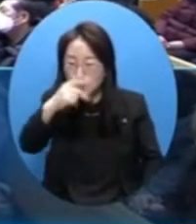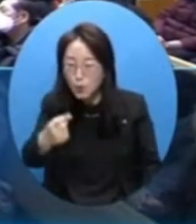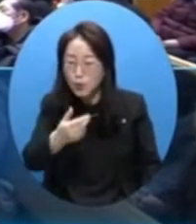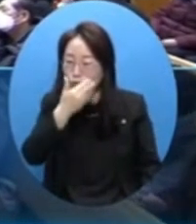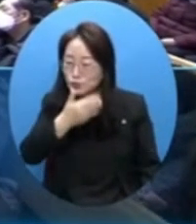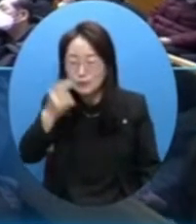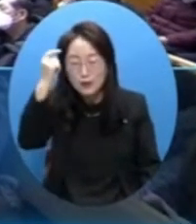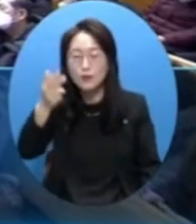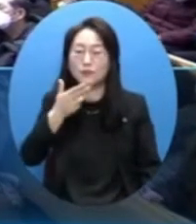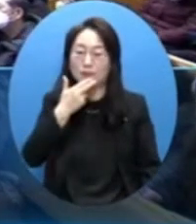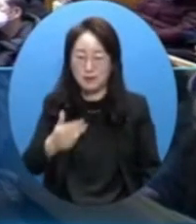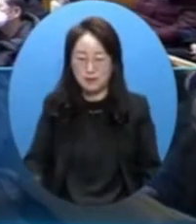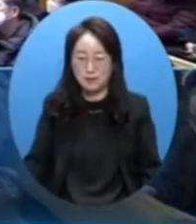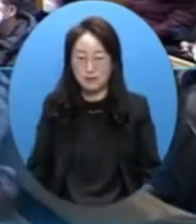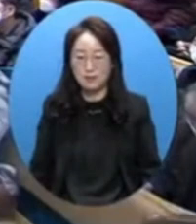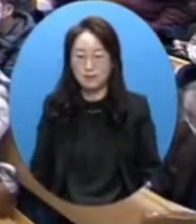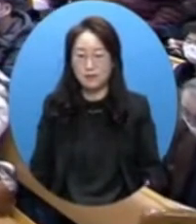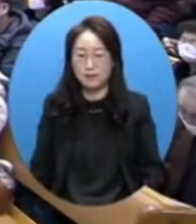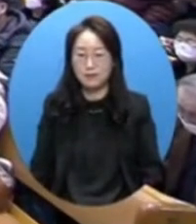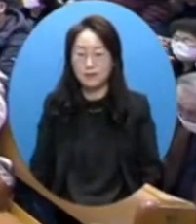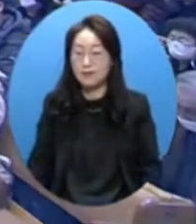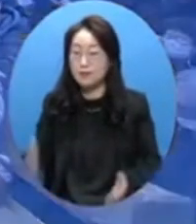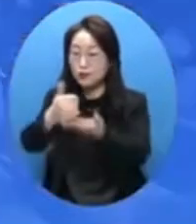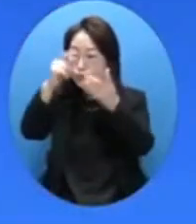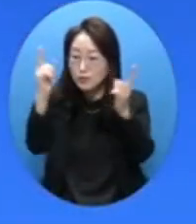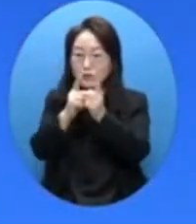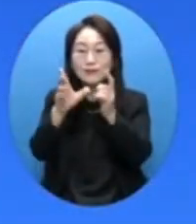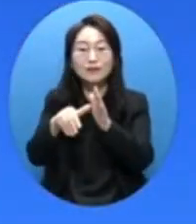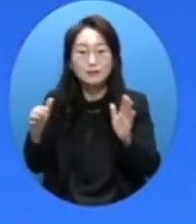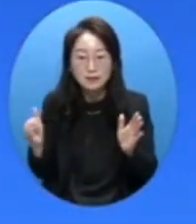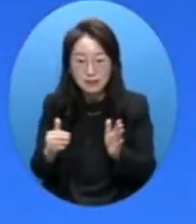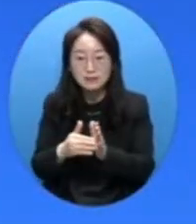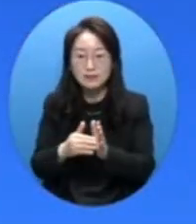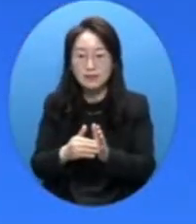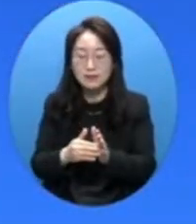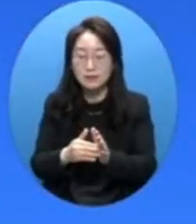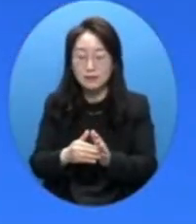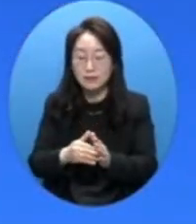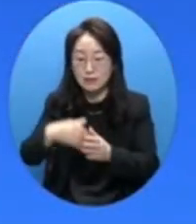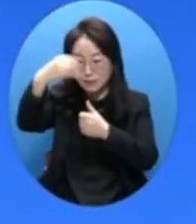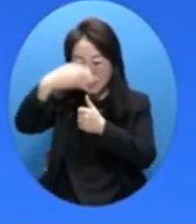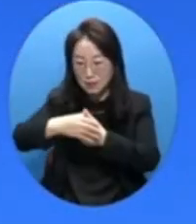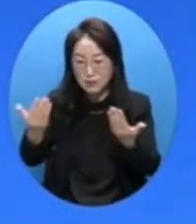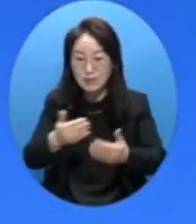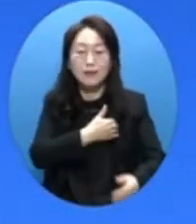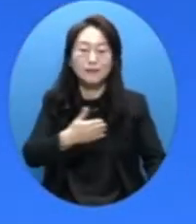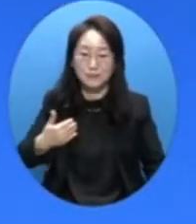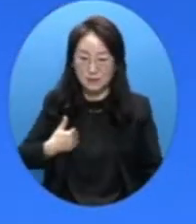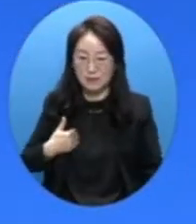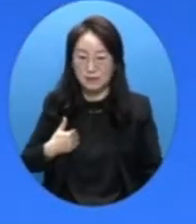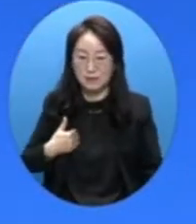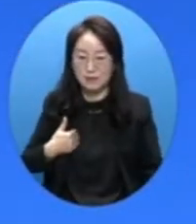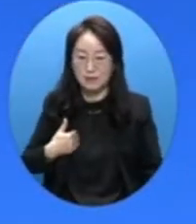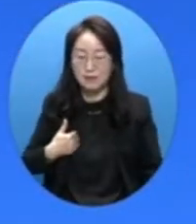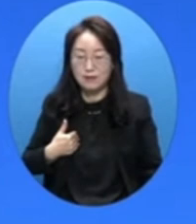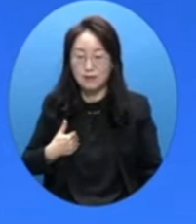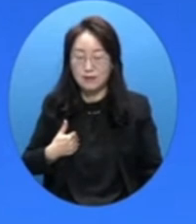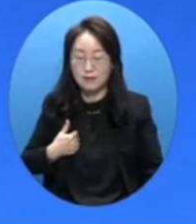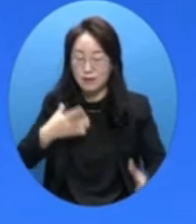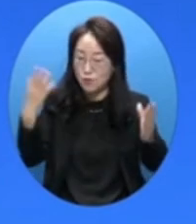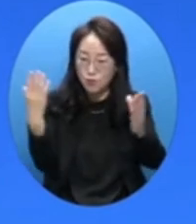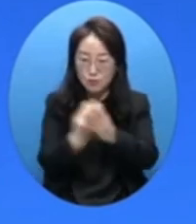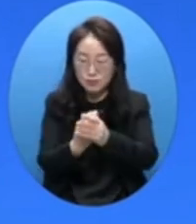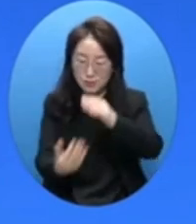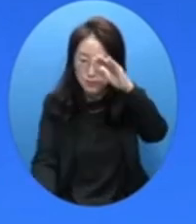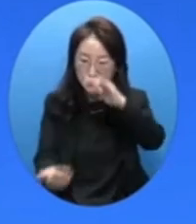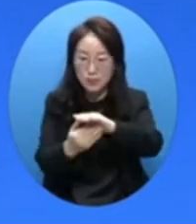아니하노라 그날까지 사명을 감당하고 사명을 완수하기